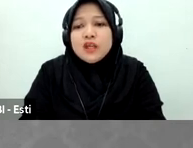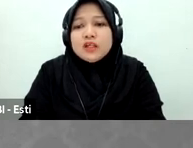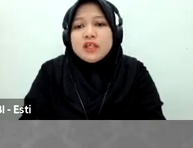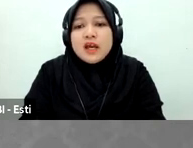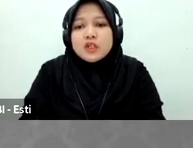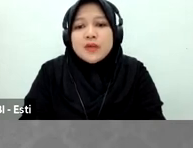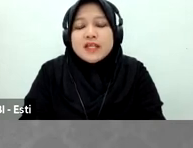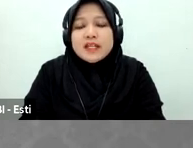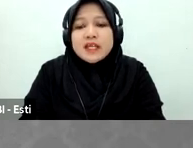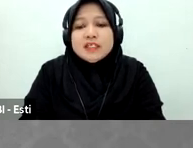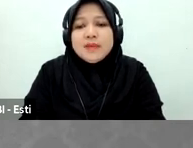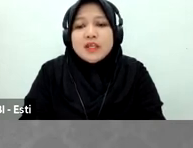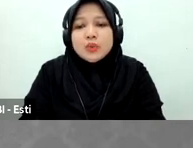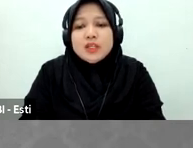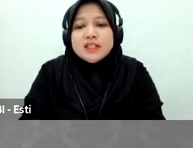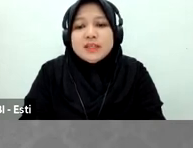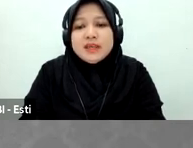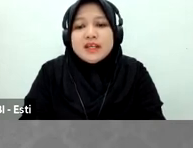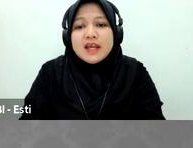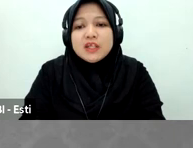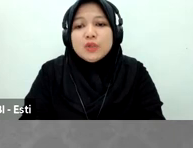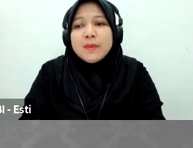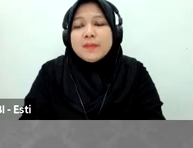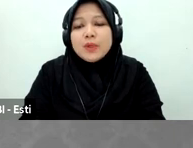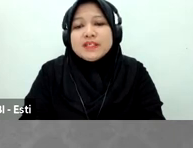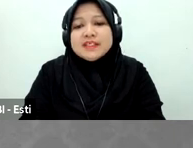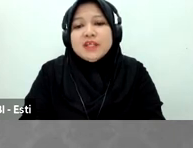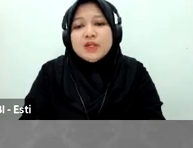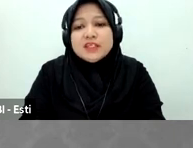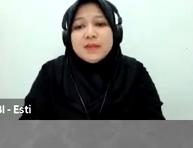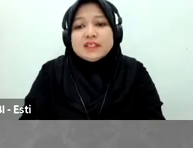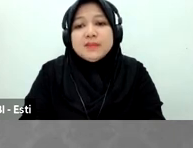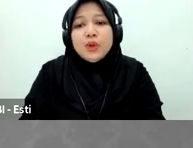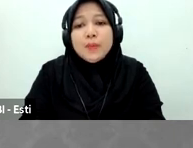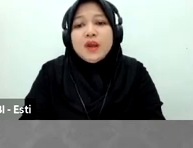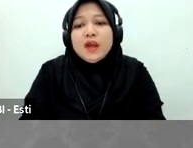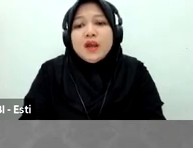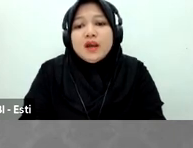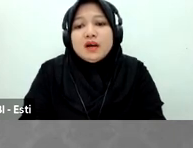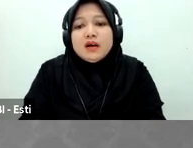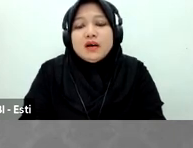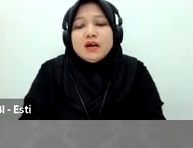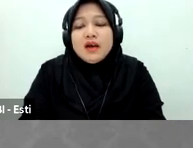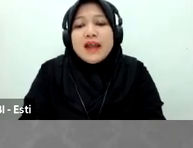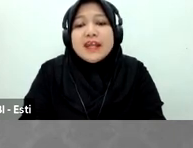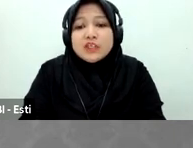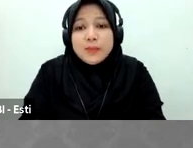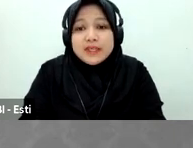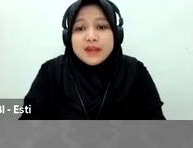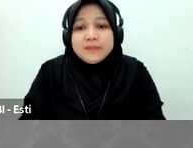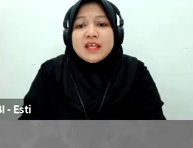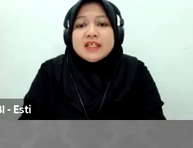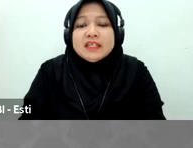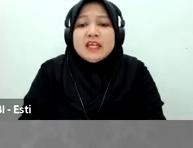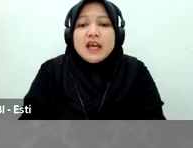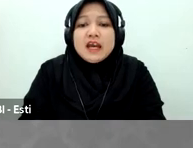kemudian kita harus melahirkan GB itu Lee dan GB dengar itu memang proses di Indonesia masih belum eh Hai ada